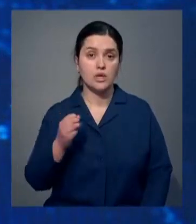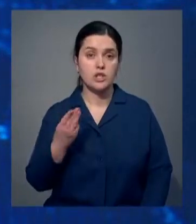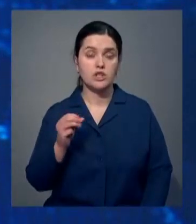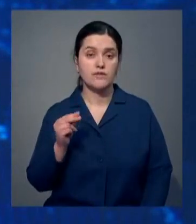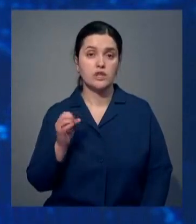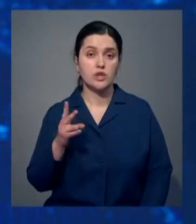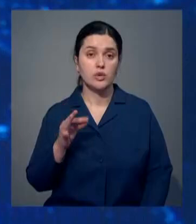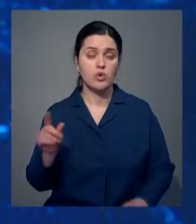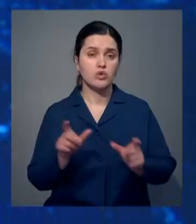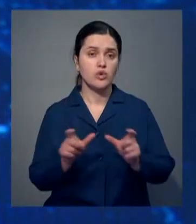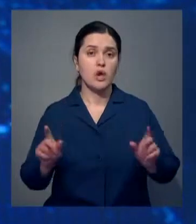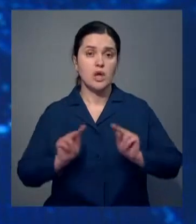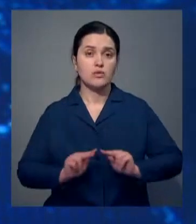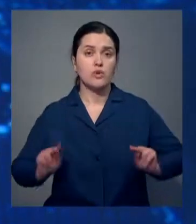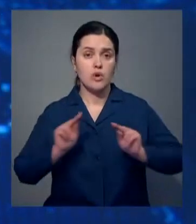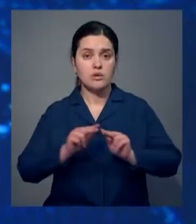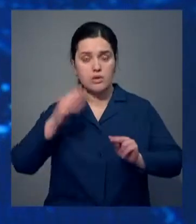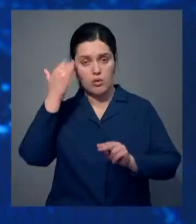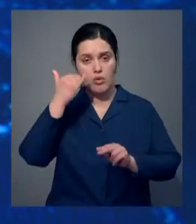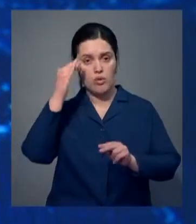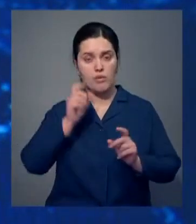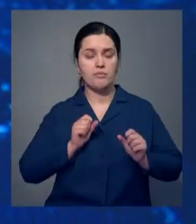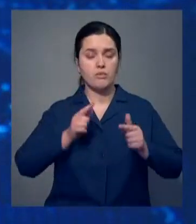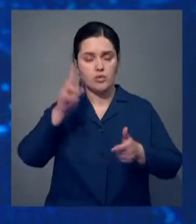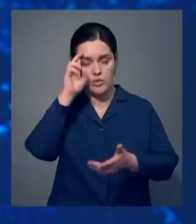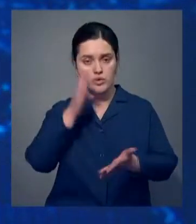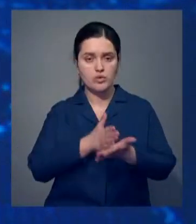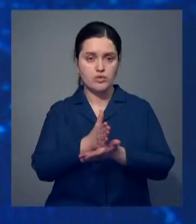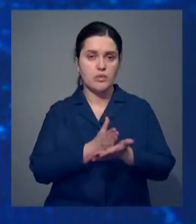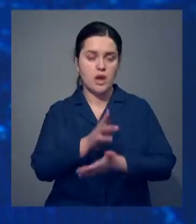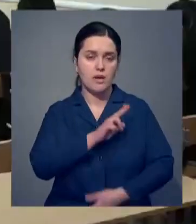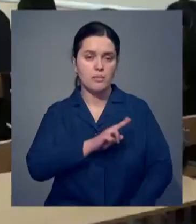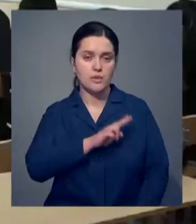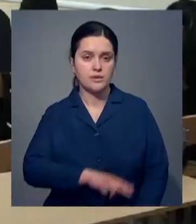Шевченко. Школьный учитель мечтает поступить на государственную службу.